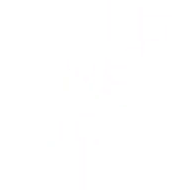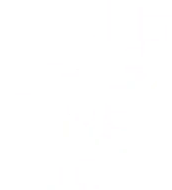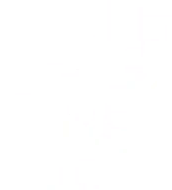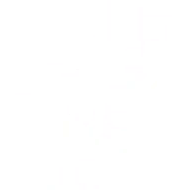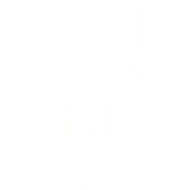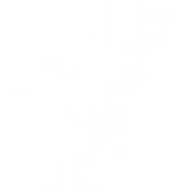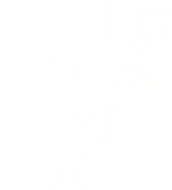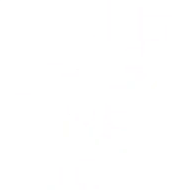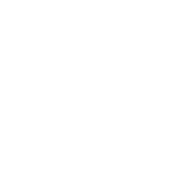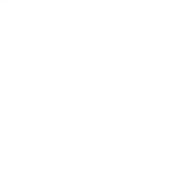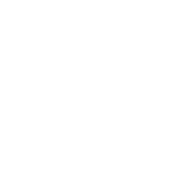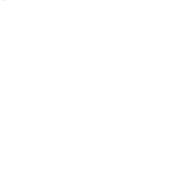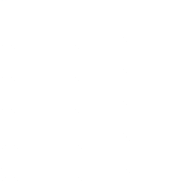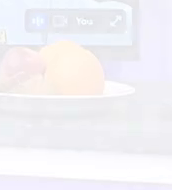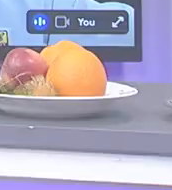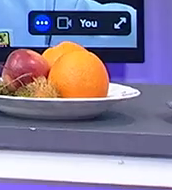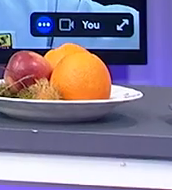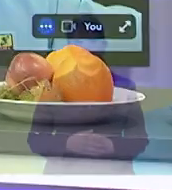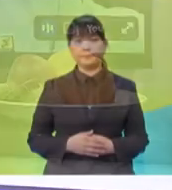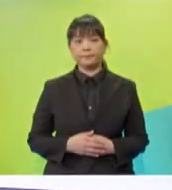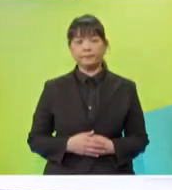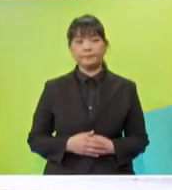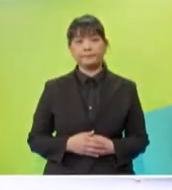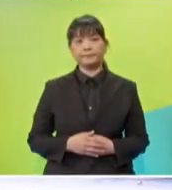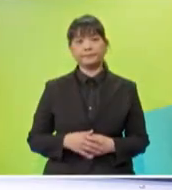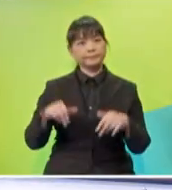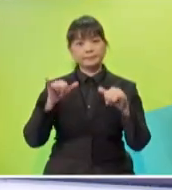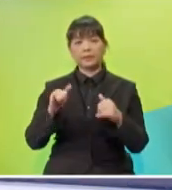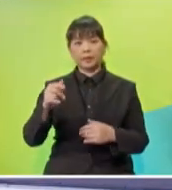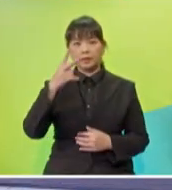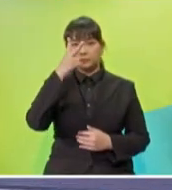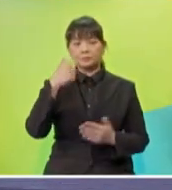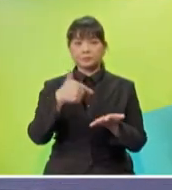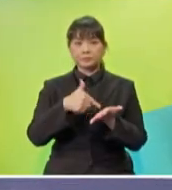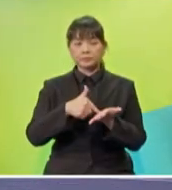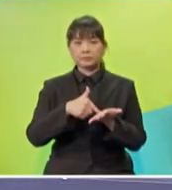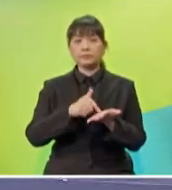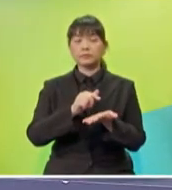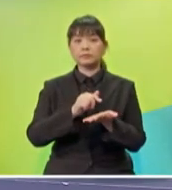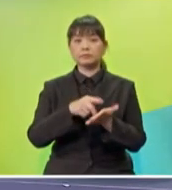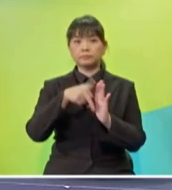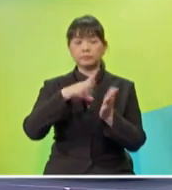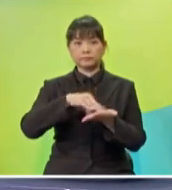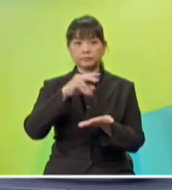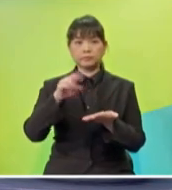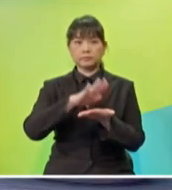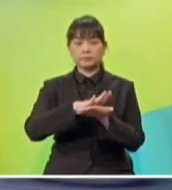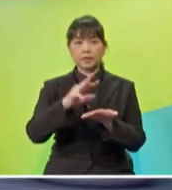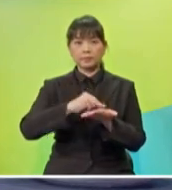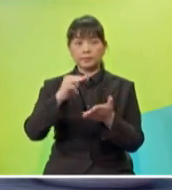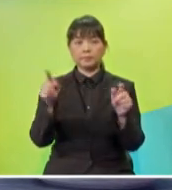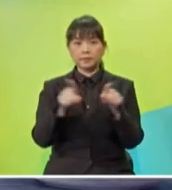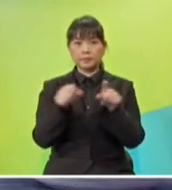Didik TVN alright masih lagi menyaksikan dengan rendah bersama dengan saya Akma Nazi dan juga cek